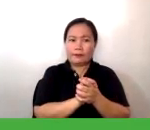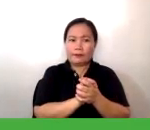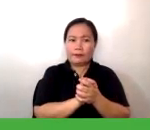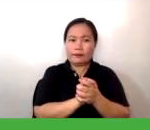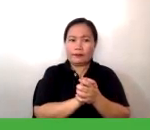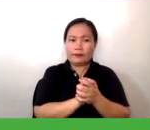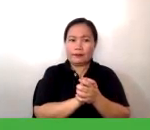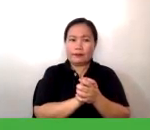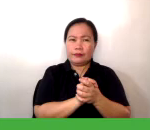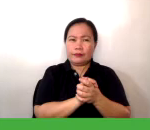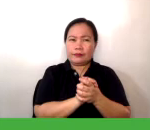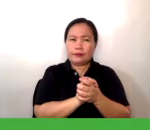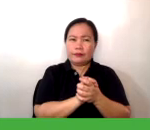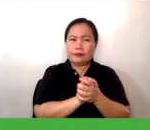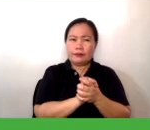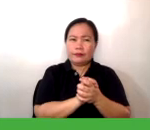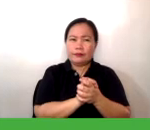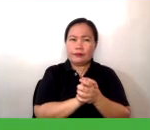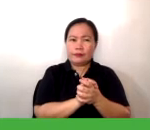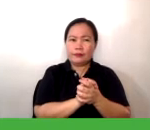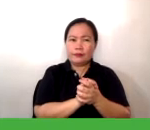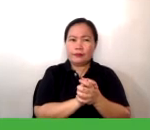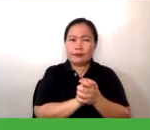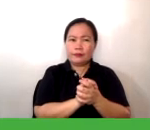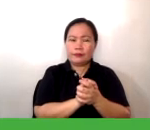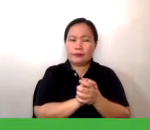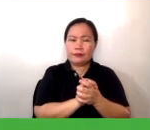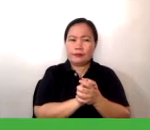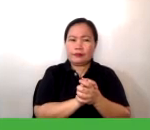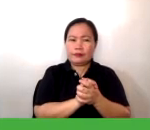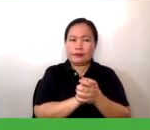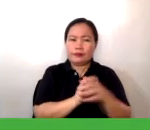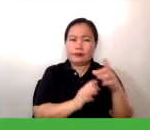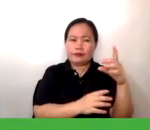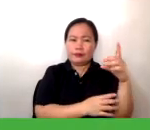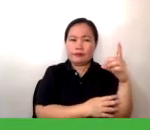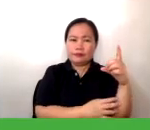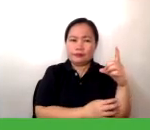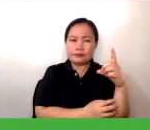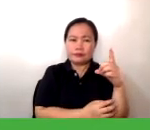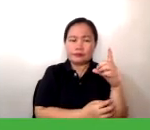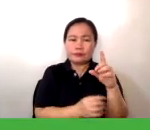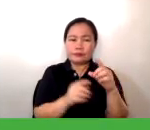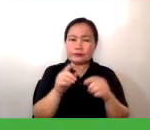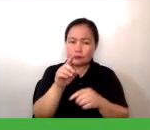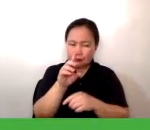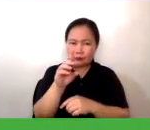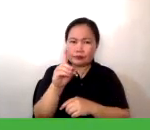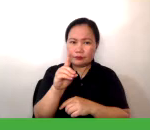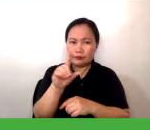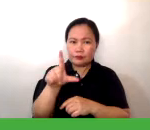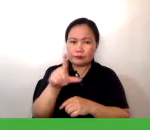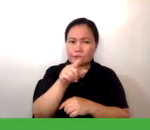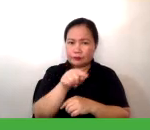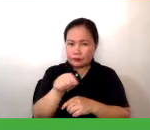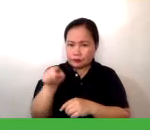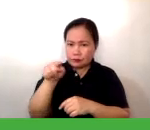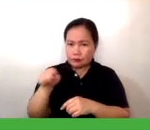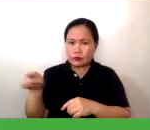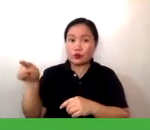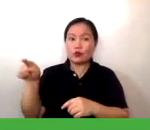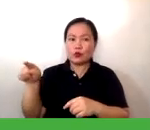to, sorry. So, again ha, ayan, nalito ako. So, pag walang A, deci yun. So, simula dito,